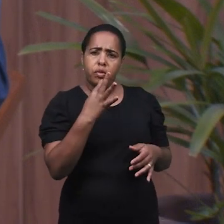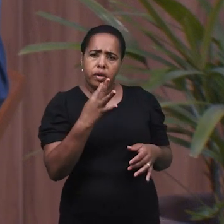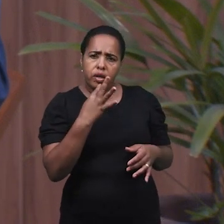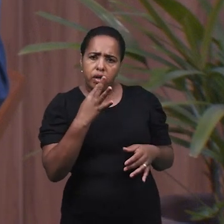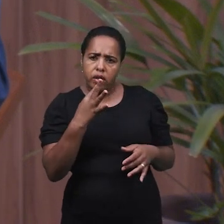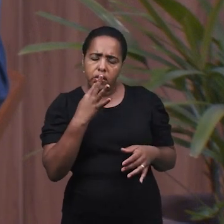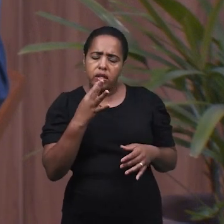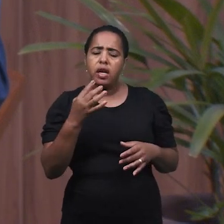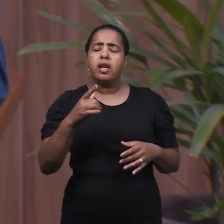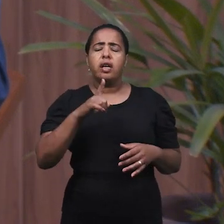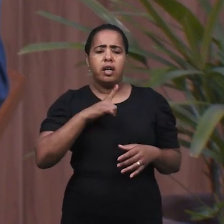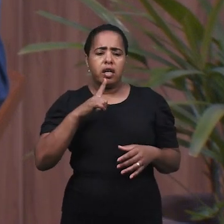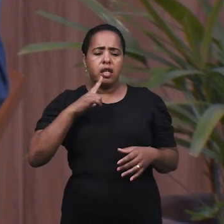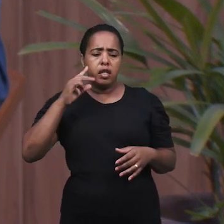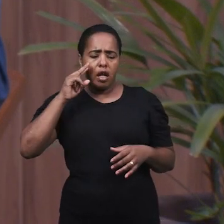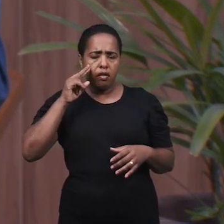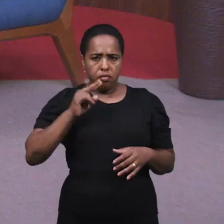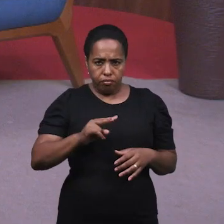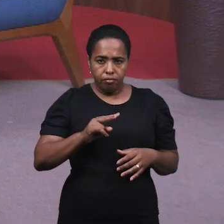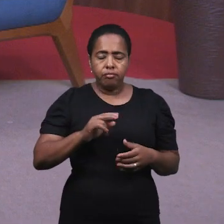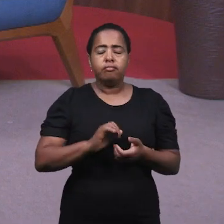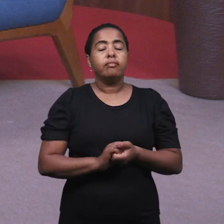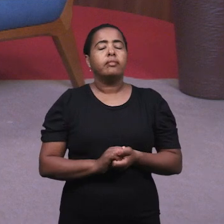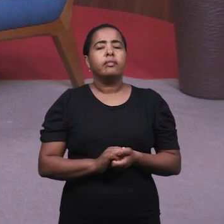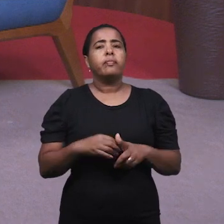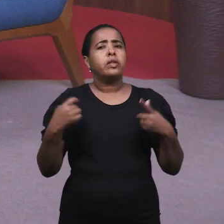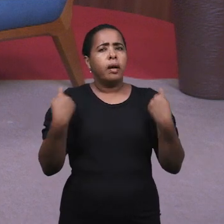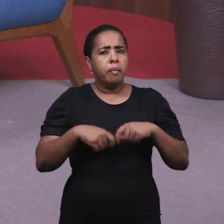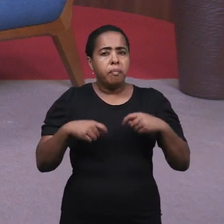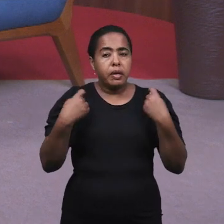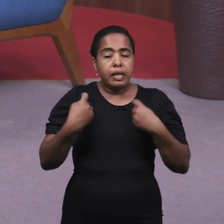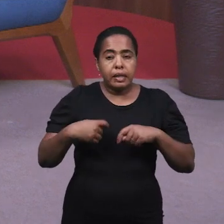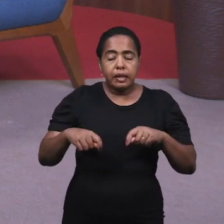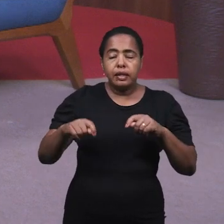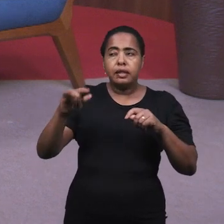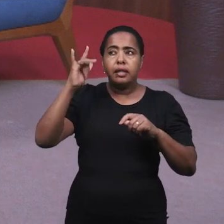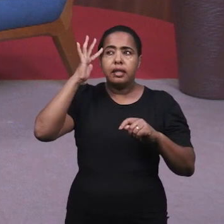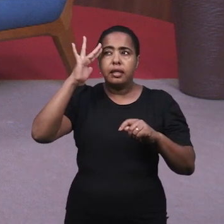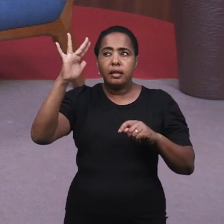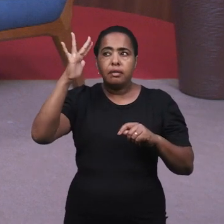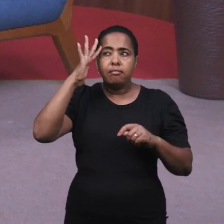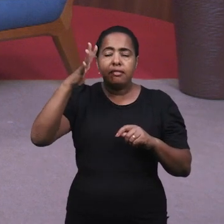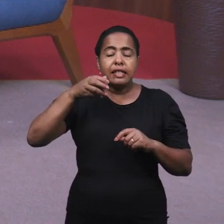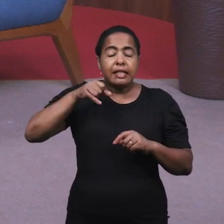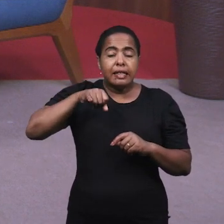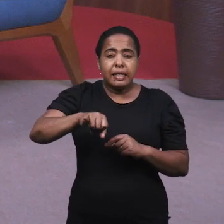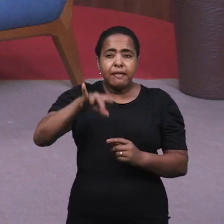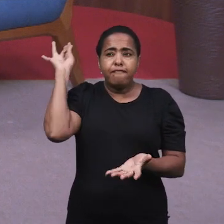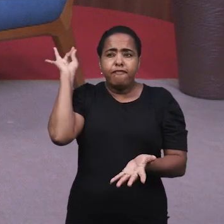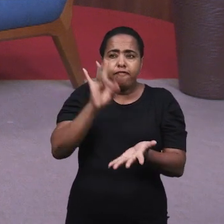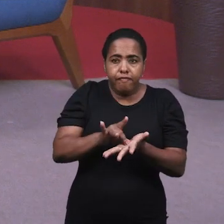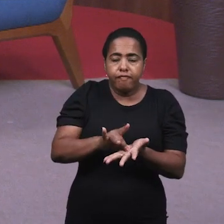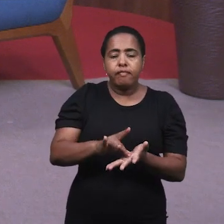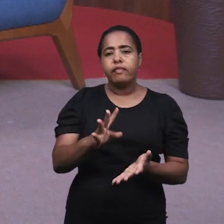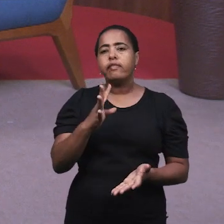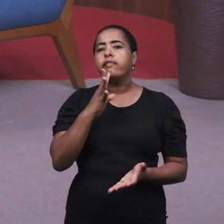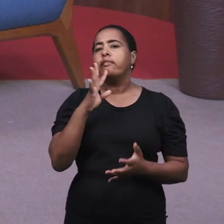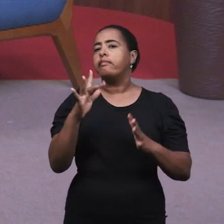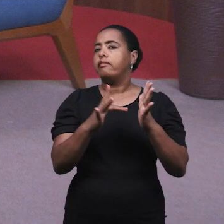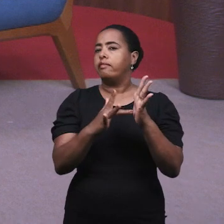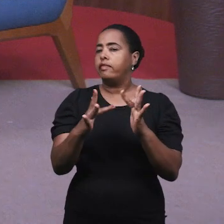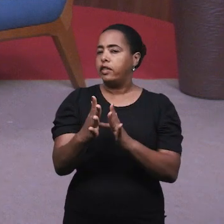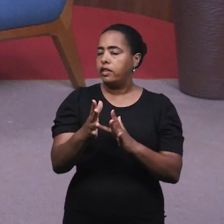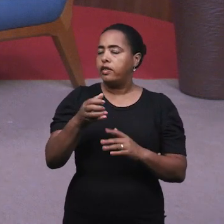le connaissez et vous le voyez. Il est nécessaire de réfléchir donc si nous connaissons véritablement le